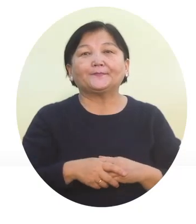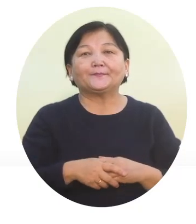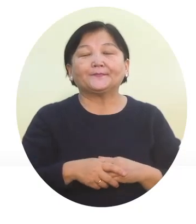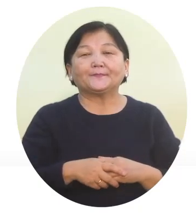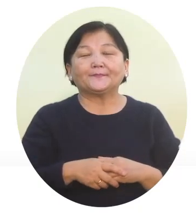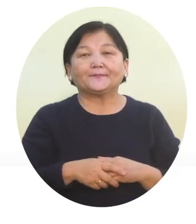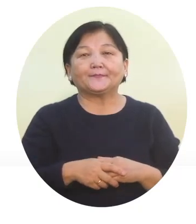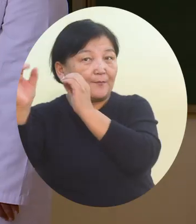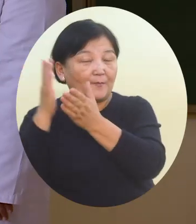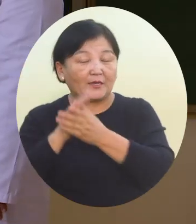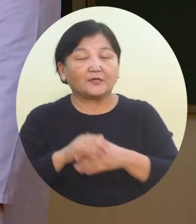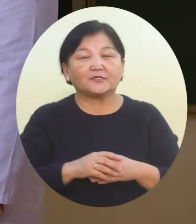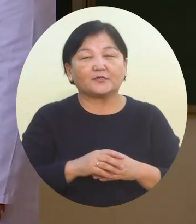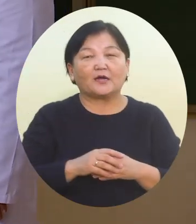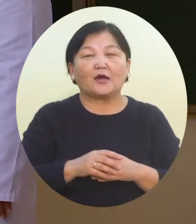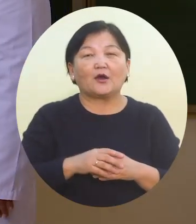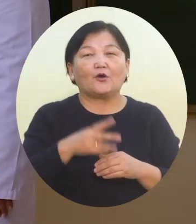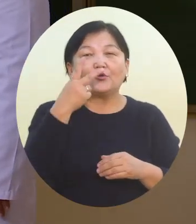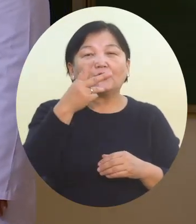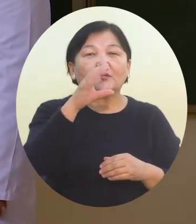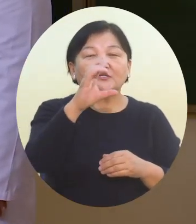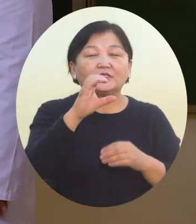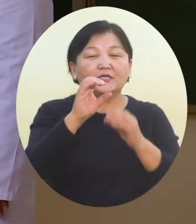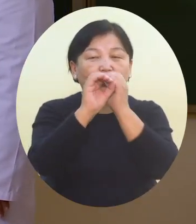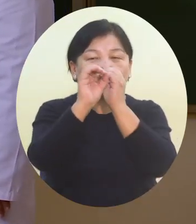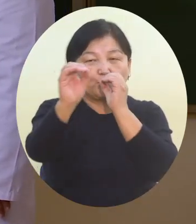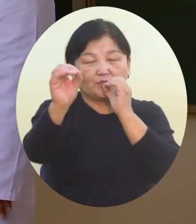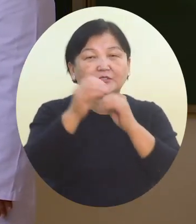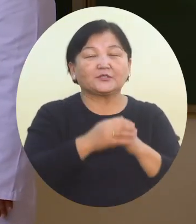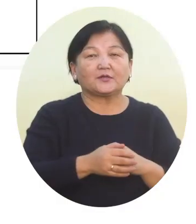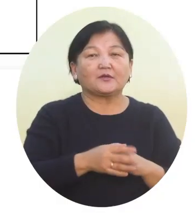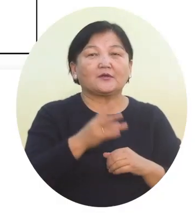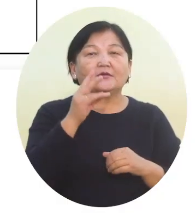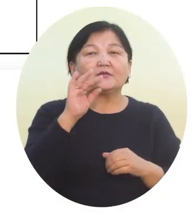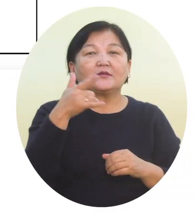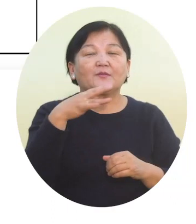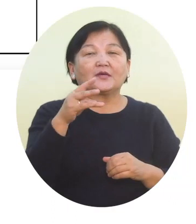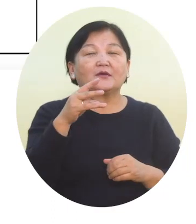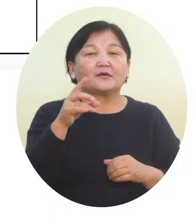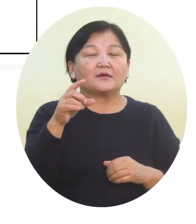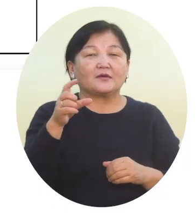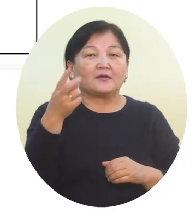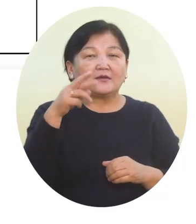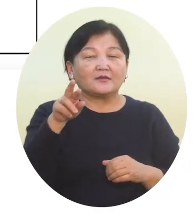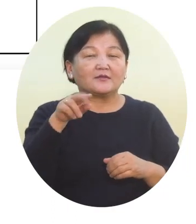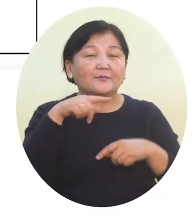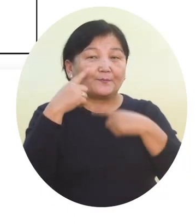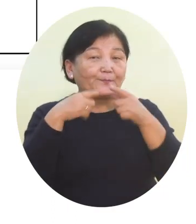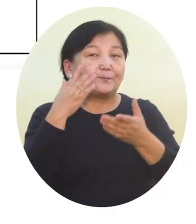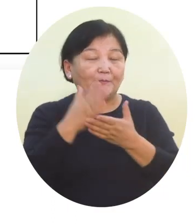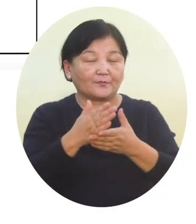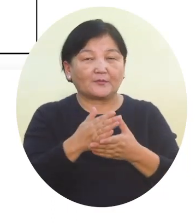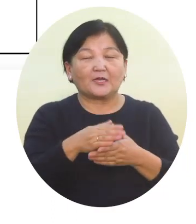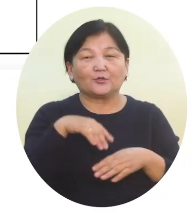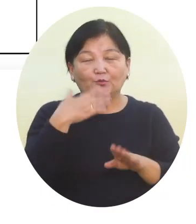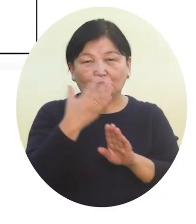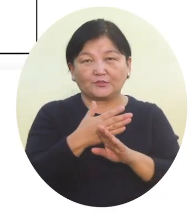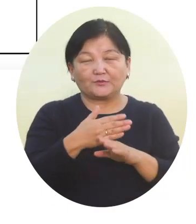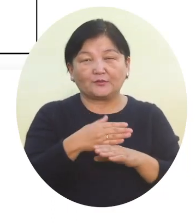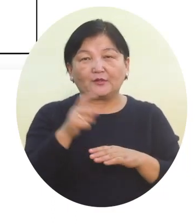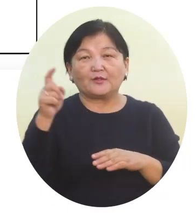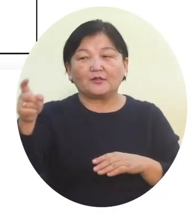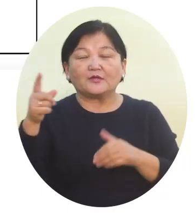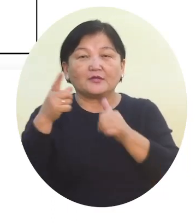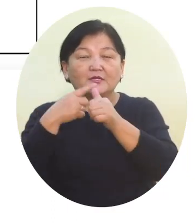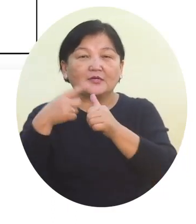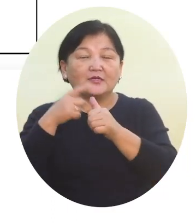За тэгвэл Си судас болохоор нэг дан нэмгэн эсүүдээс тогтсон болохыг бид бүхэн түрүүн ярилцсан. За энэ судсыг мань хялгасан